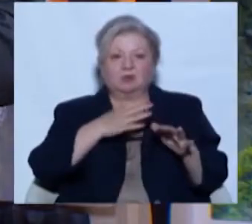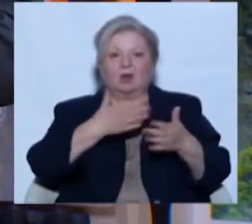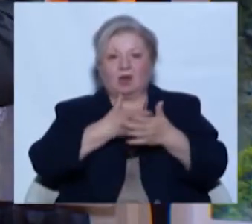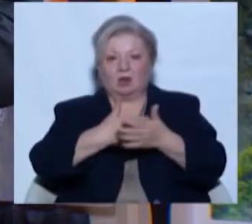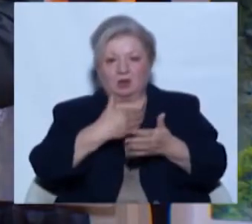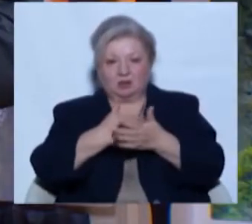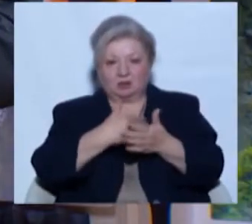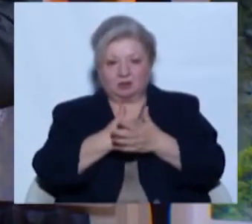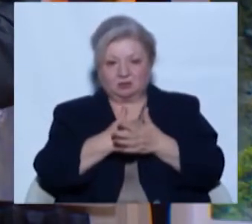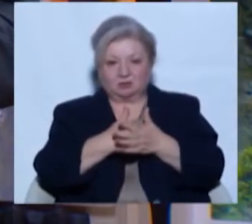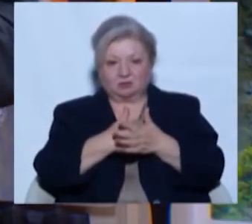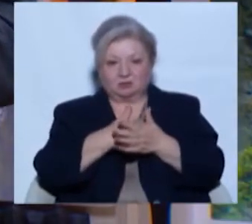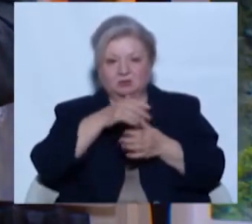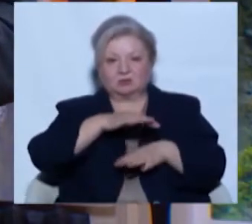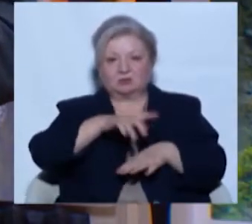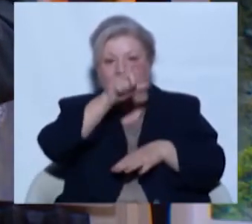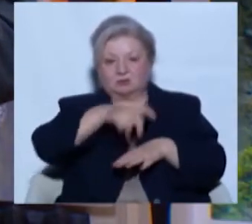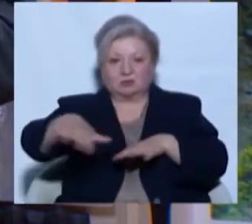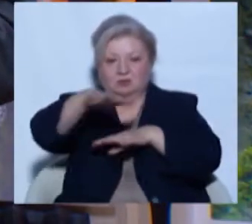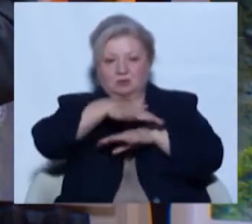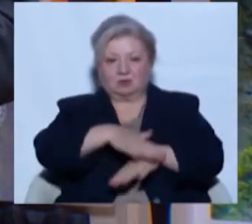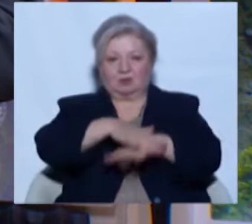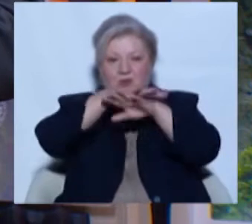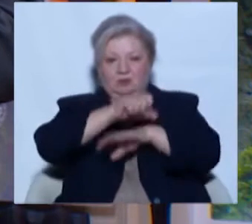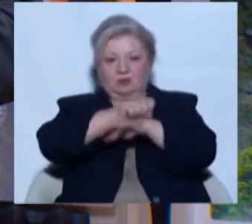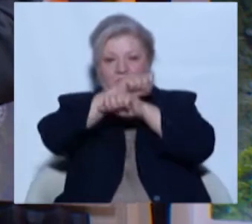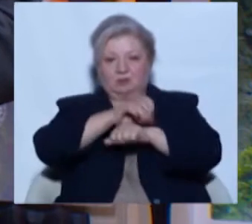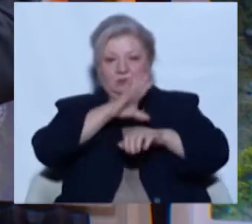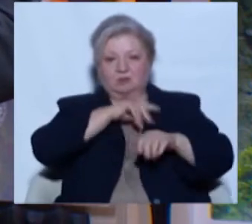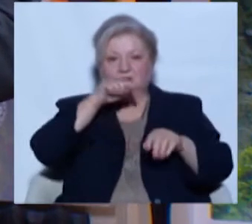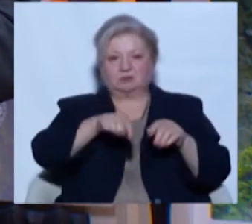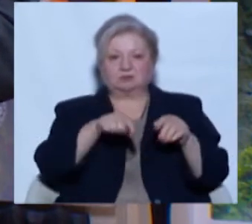აქტიურ სახალხო გამოსვლებში. ასეთი ერთ-ერთი